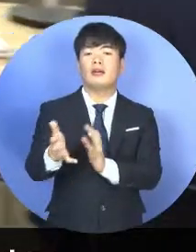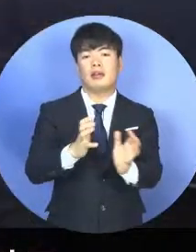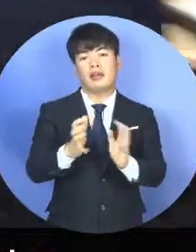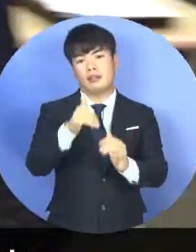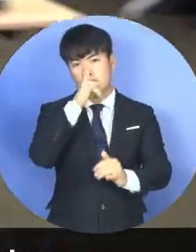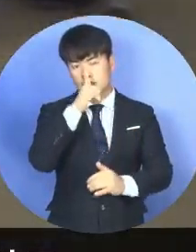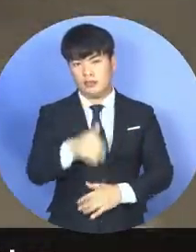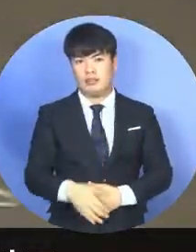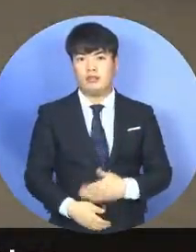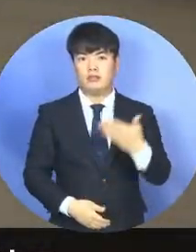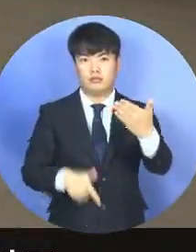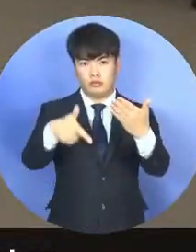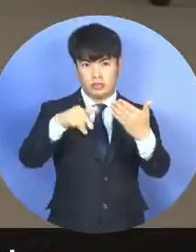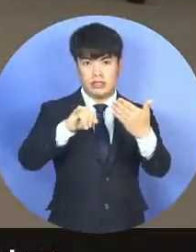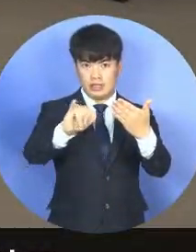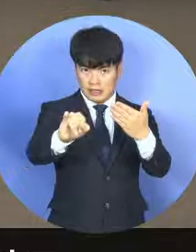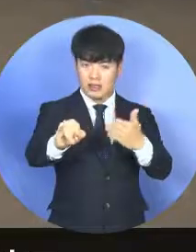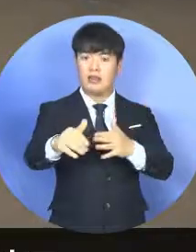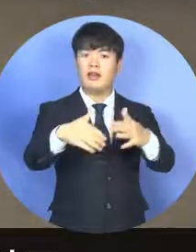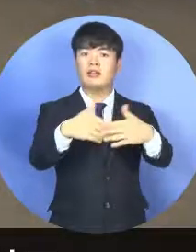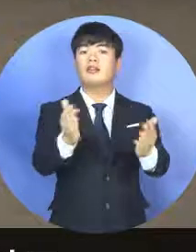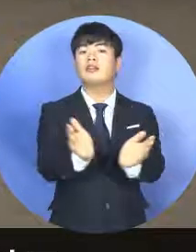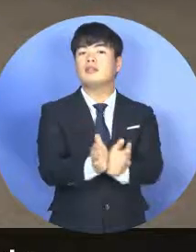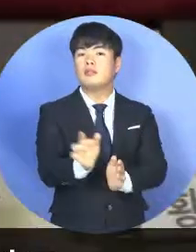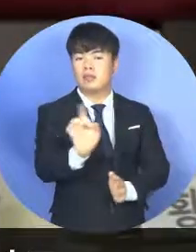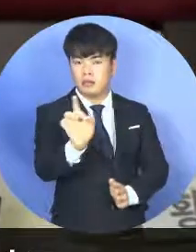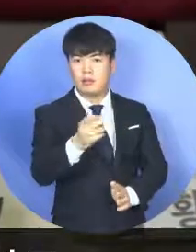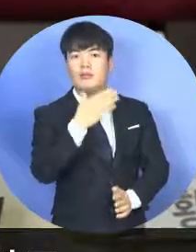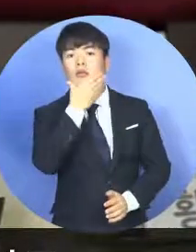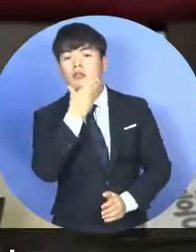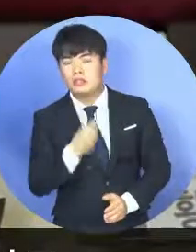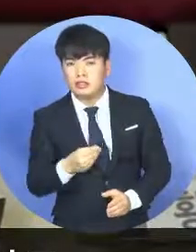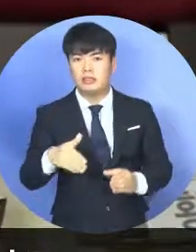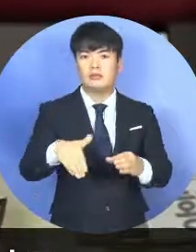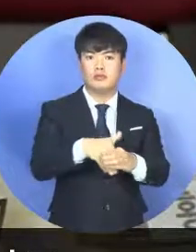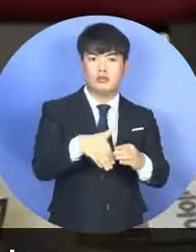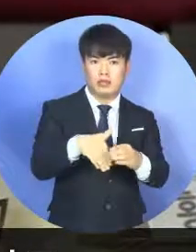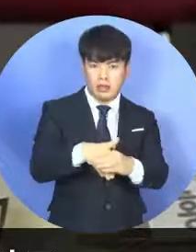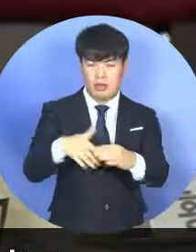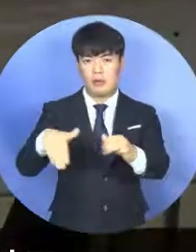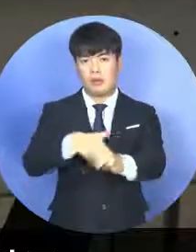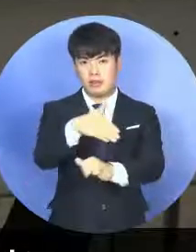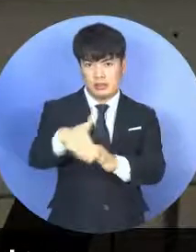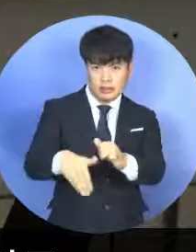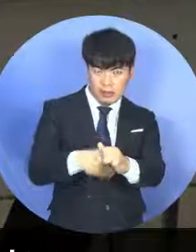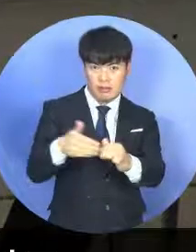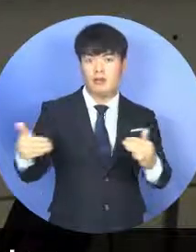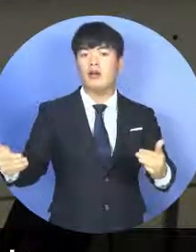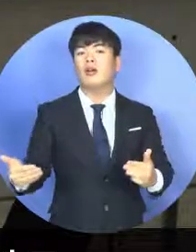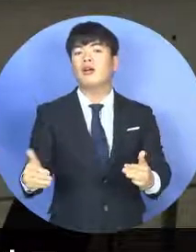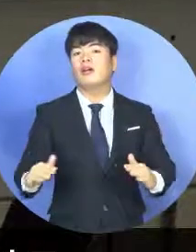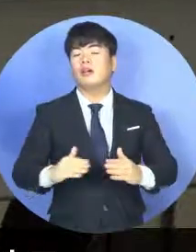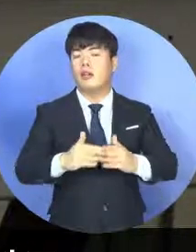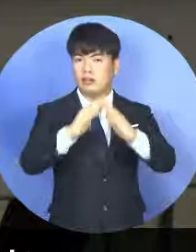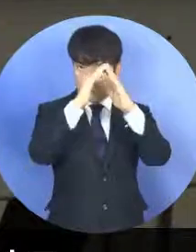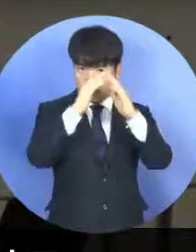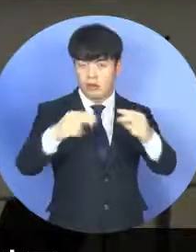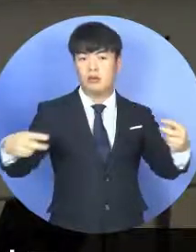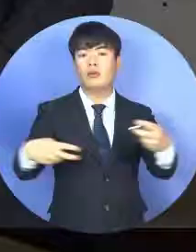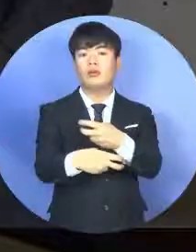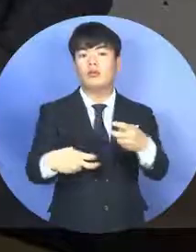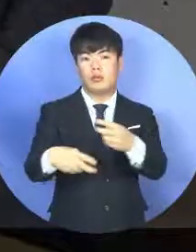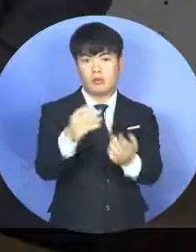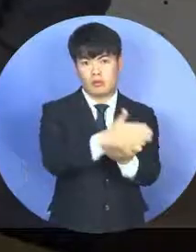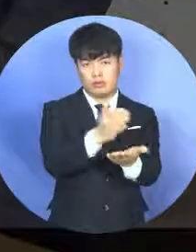제9기 정책자문단은 기획경제, 행정안전, 복지문화, 농업환경, 건설교통 총 5개